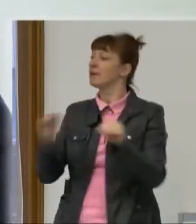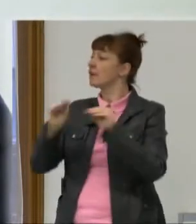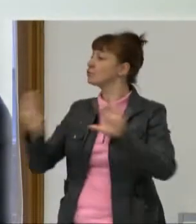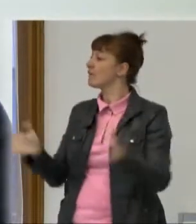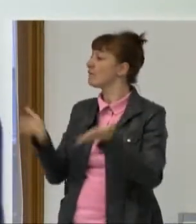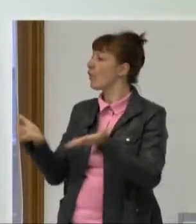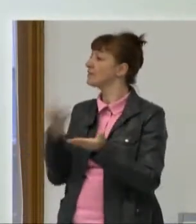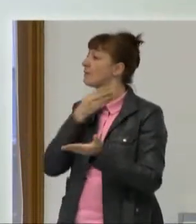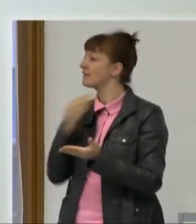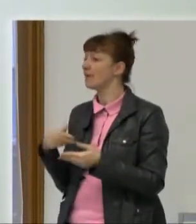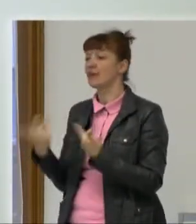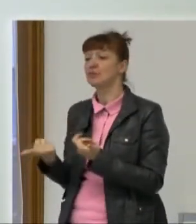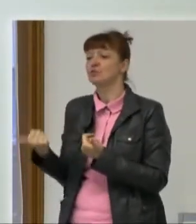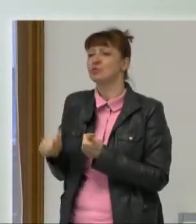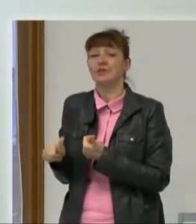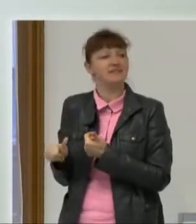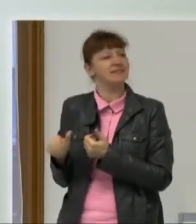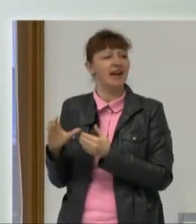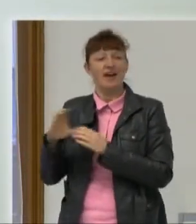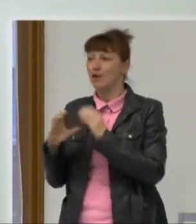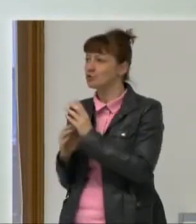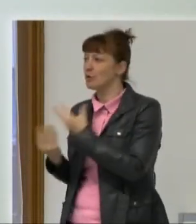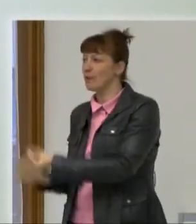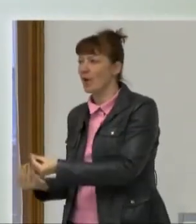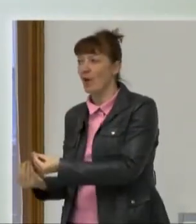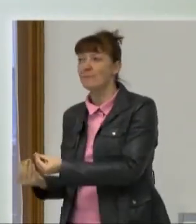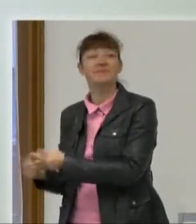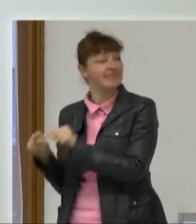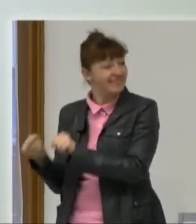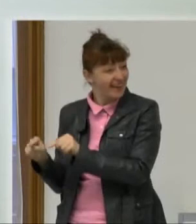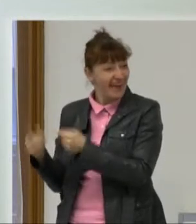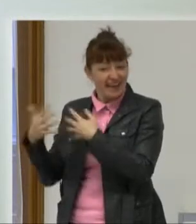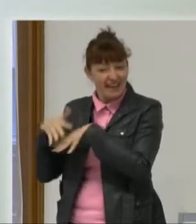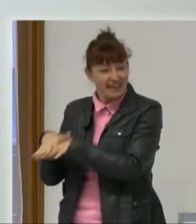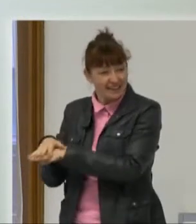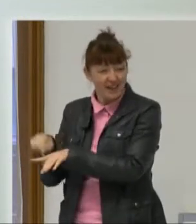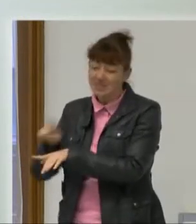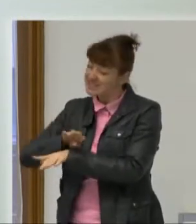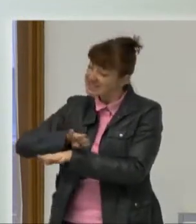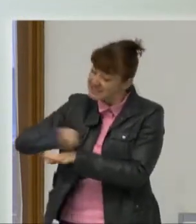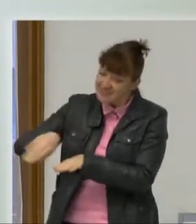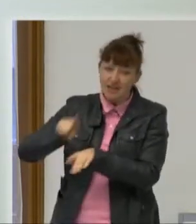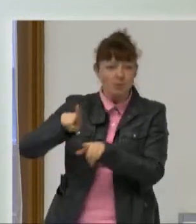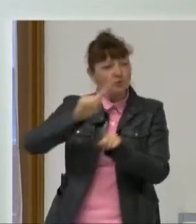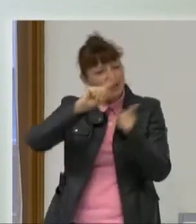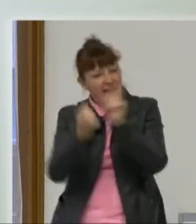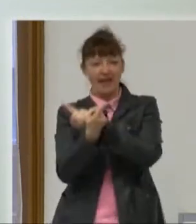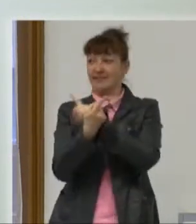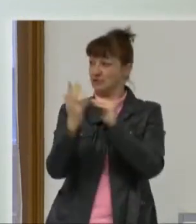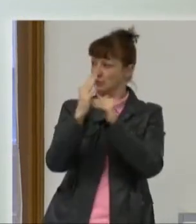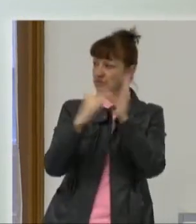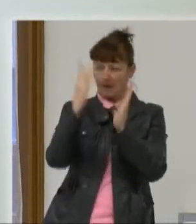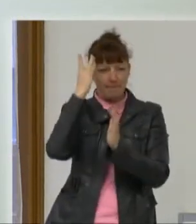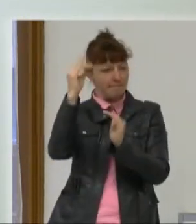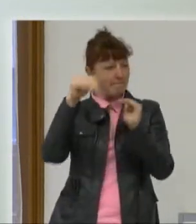es zusätzliche Ressourcen bekommt. Und hier müsste man wegkommen und hinkommen zu einem systemischen Ansatz. Das heißt,